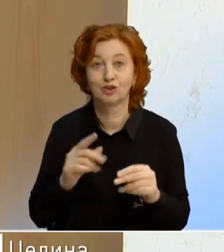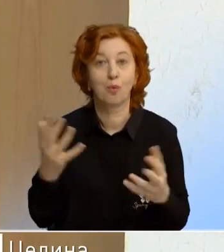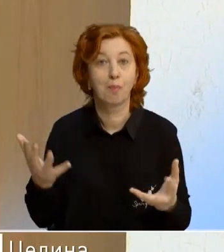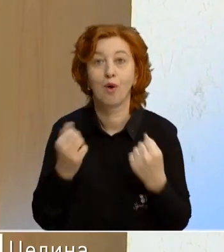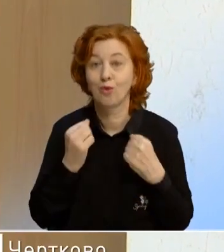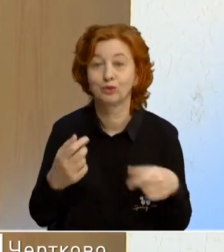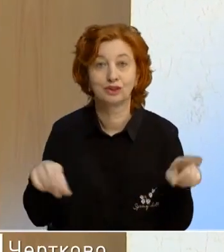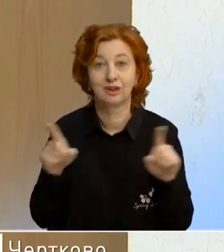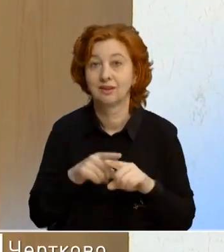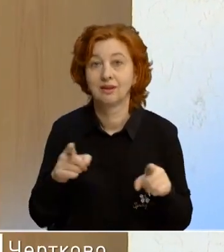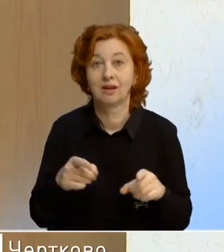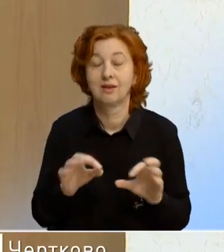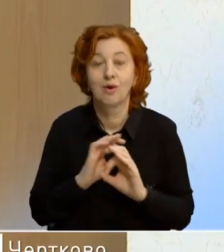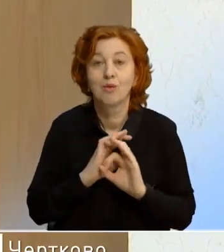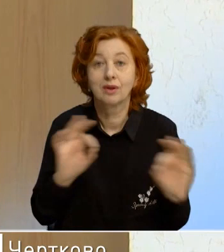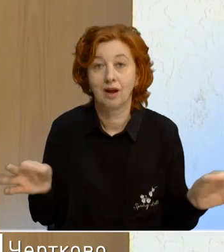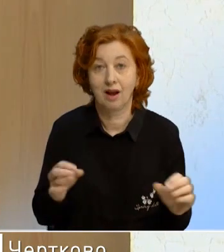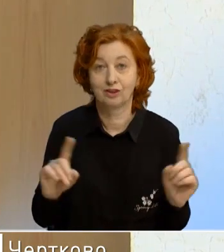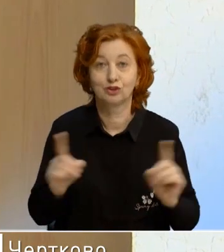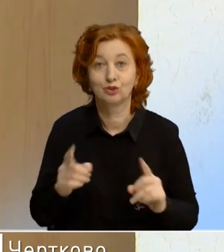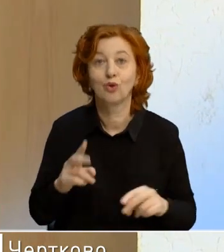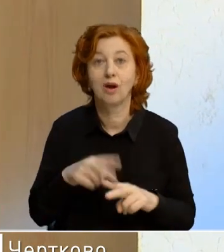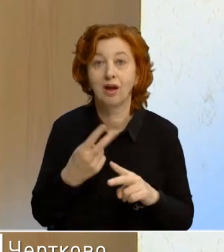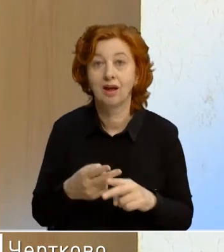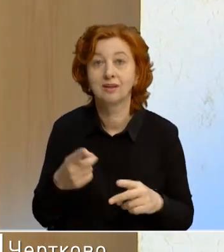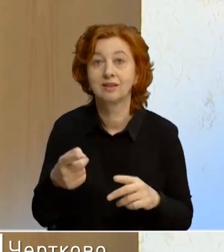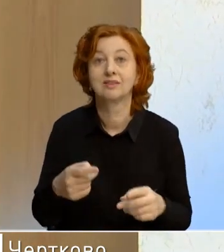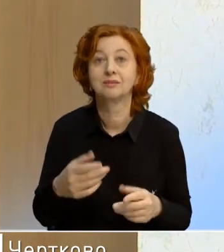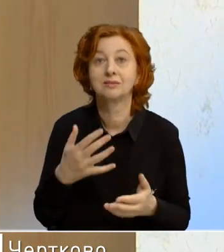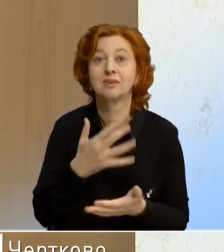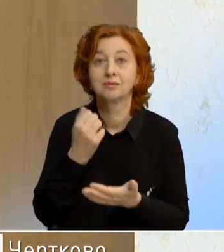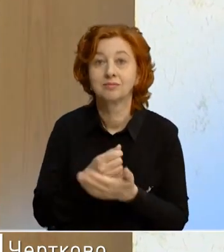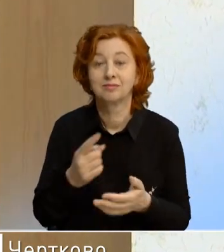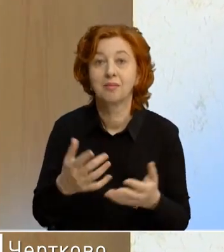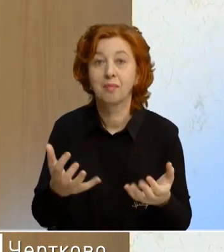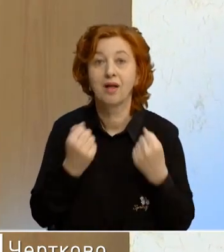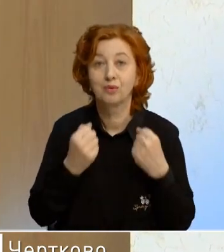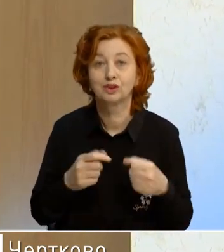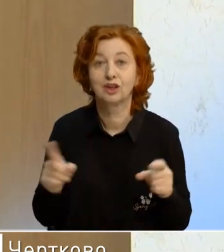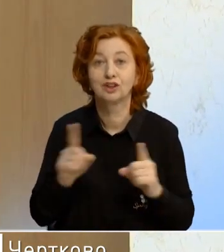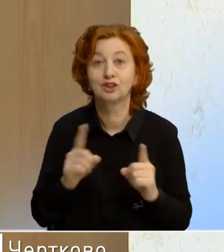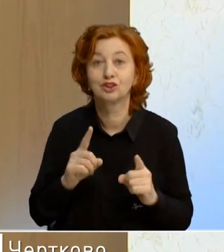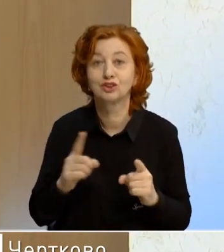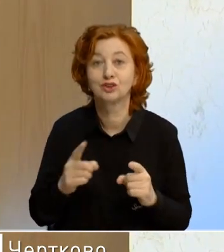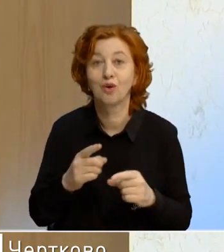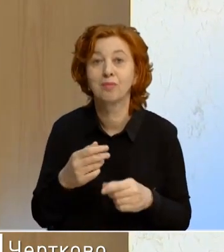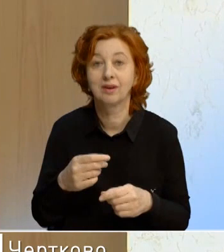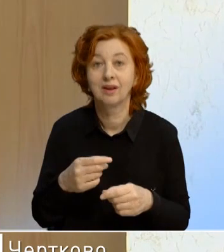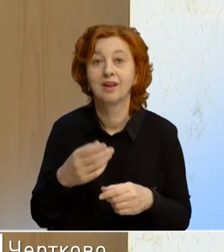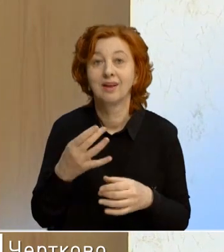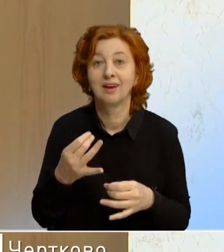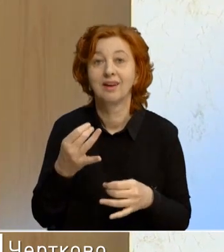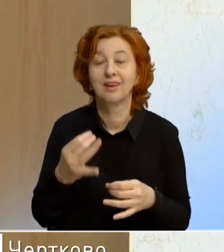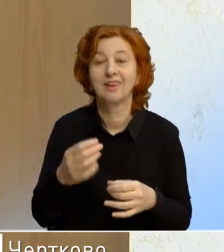вкусу. Да, это все сделано на деньги государства, которые выдавались непосредственно пособие. Пока еще была маленькая, откладывали